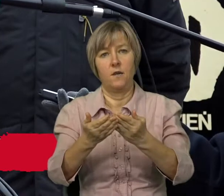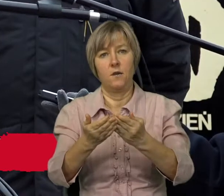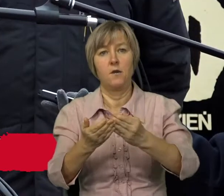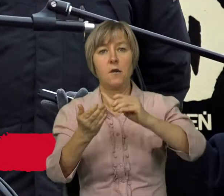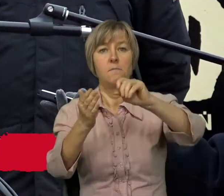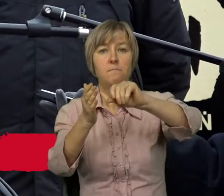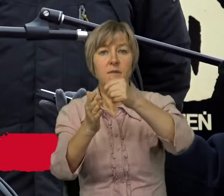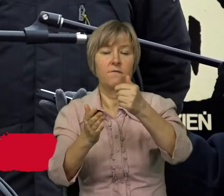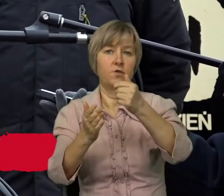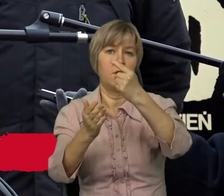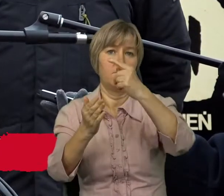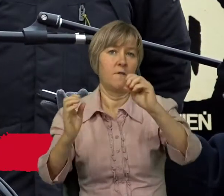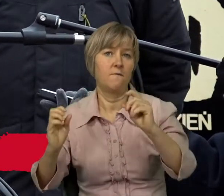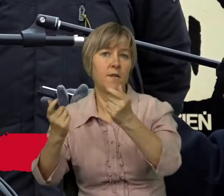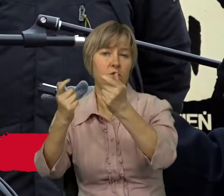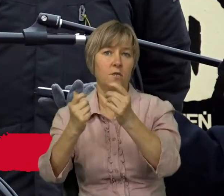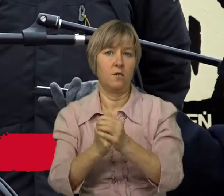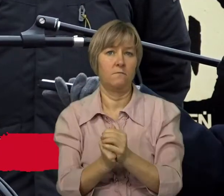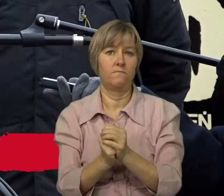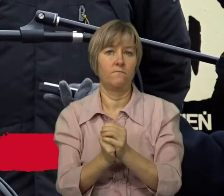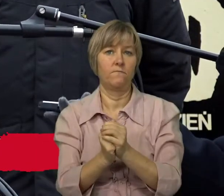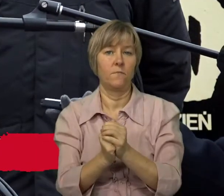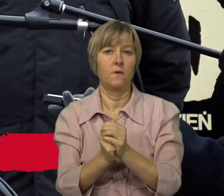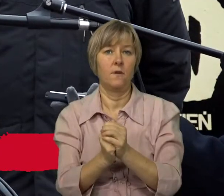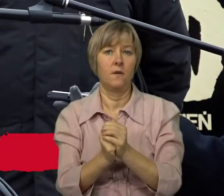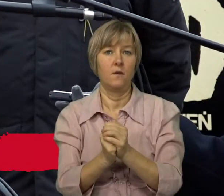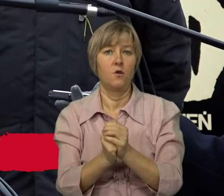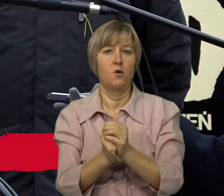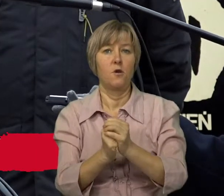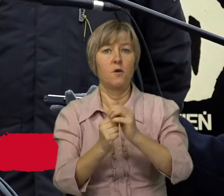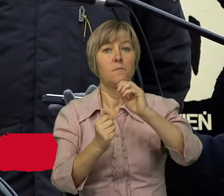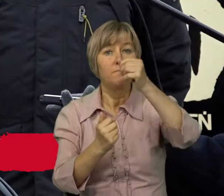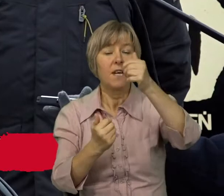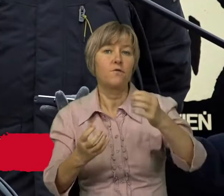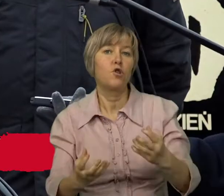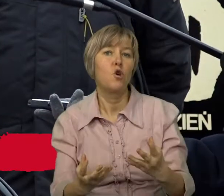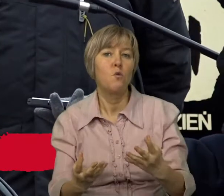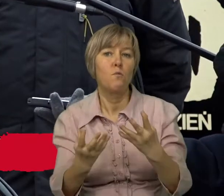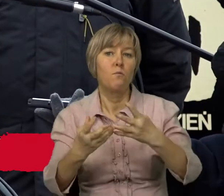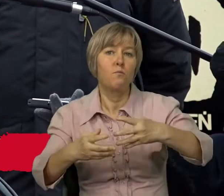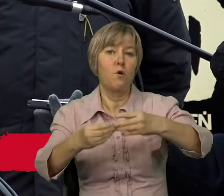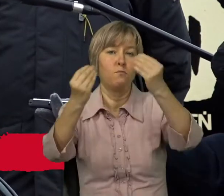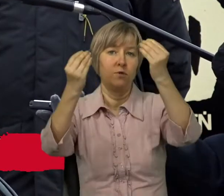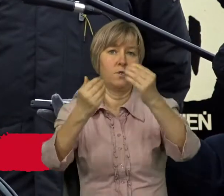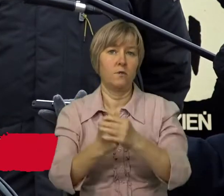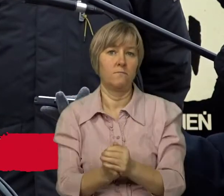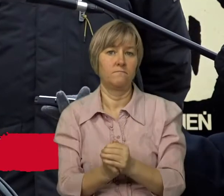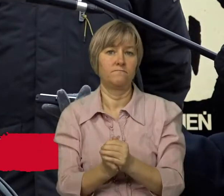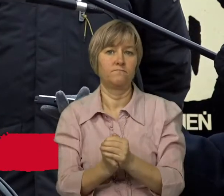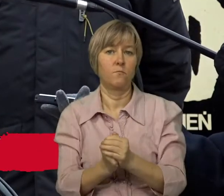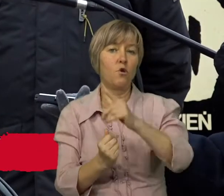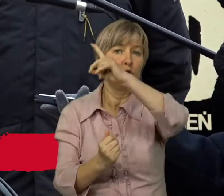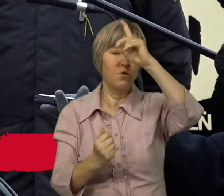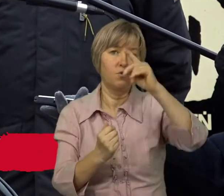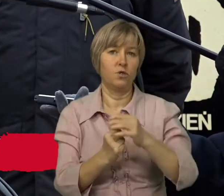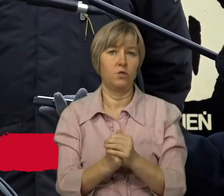bloku komunistycznym, pierwszym wydarzeniem, pierwszym pomnikiem, który upamiętnił ofiarę niewinnych ludzi, którzy po